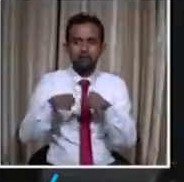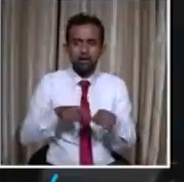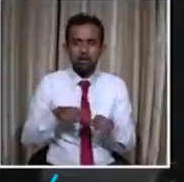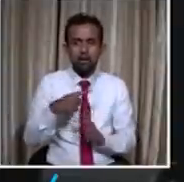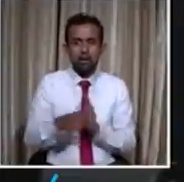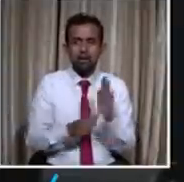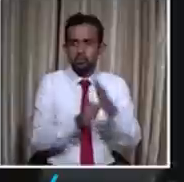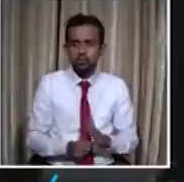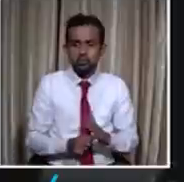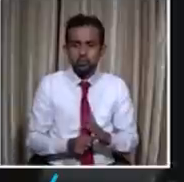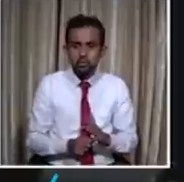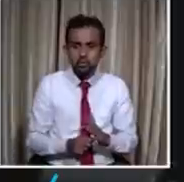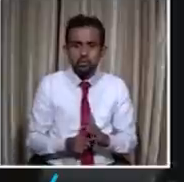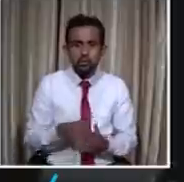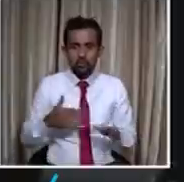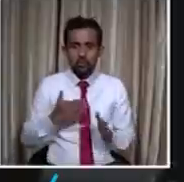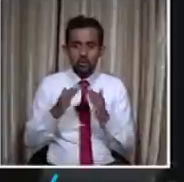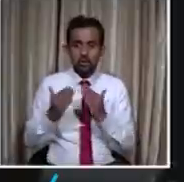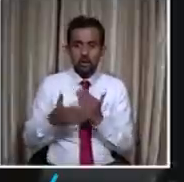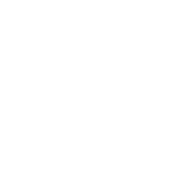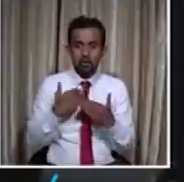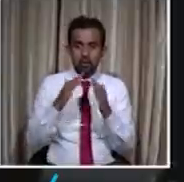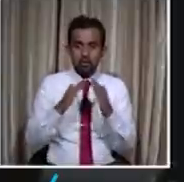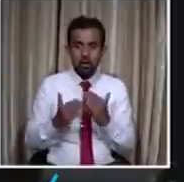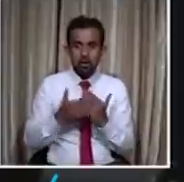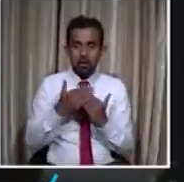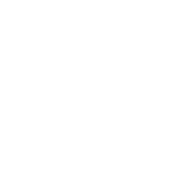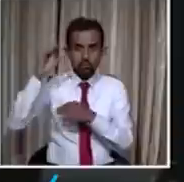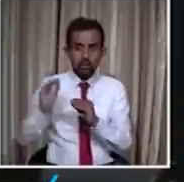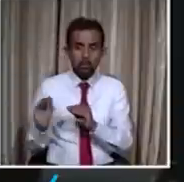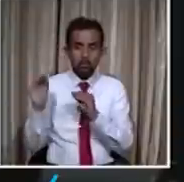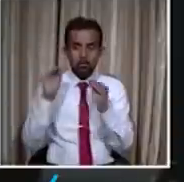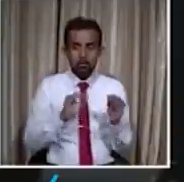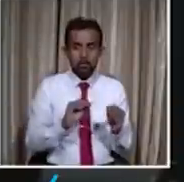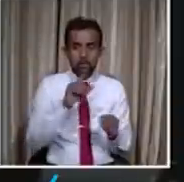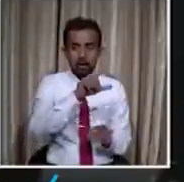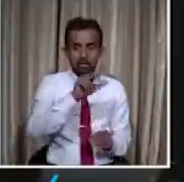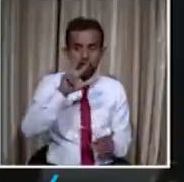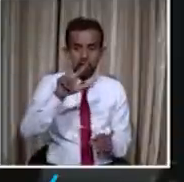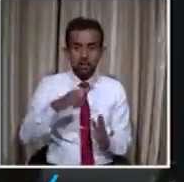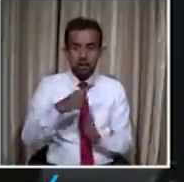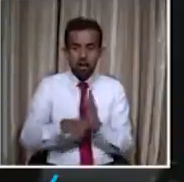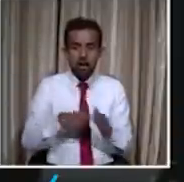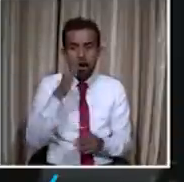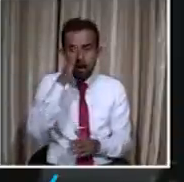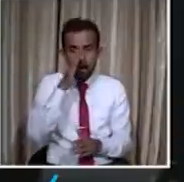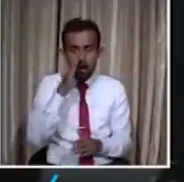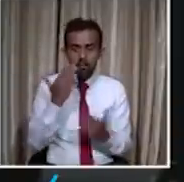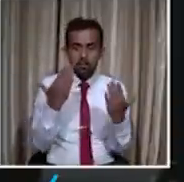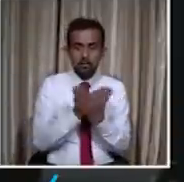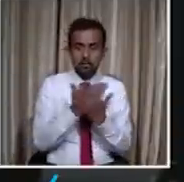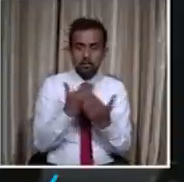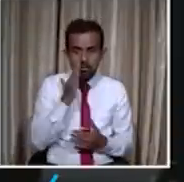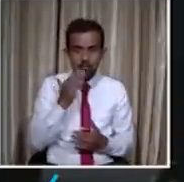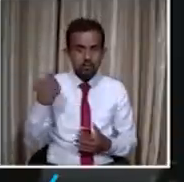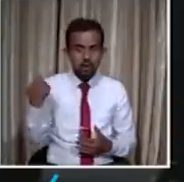වෙයි. ඒ කිසි කෙනෙකුට ආණ්ඩු කරන්න හම්බෙන්නේ නැහැ. මගේ නිවස හැදුවේ දේශපාලනයෙන් ඉස්සෙල්ලා. 78 ලංකාවේ ලාබාලම චිත්‍රපට නිෂ්පාදකය අදත් මම